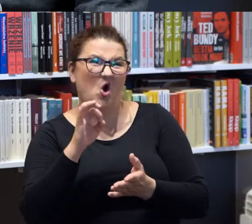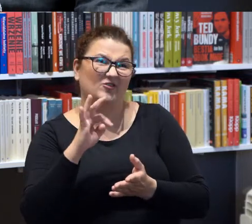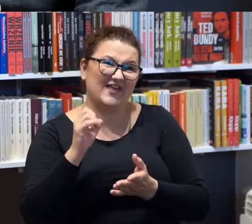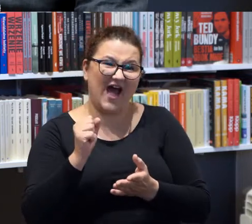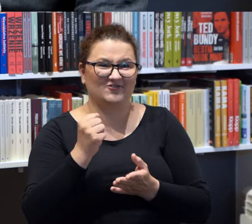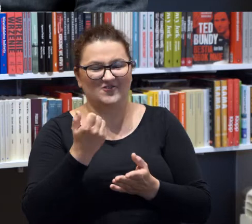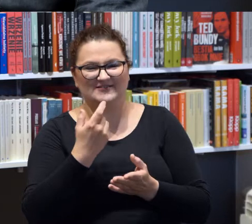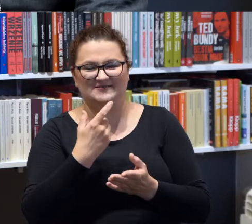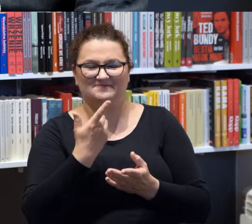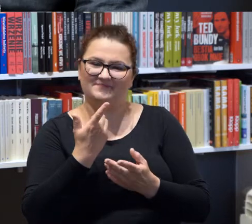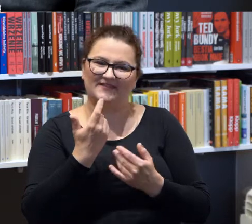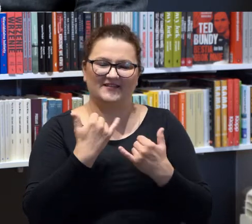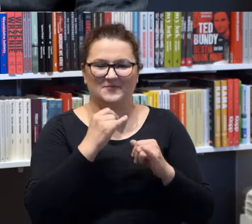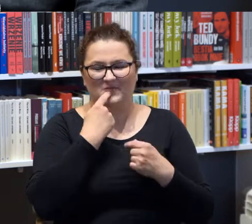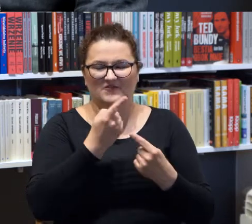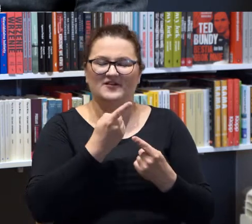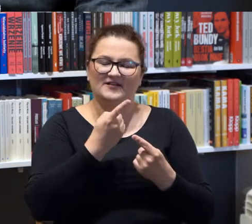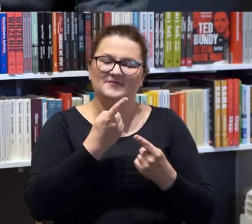No w każdym razie, że faktycznie